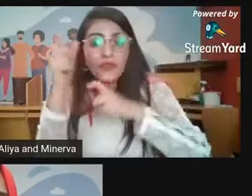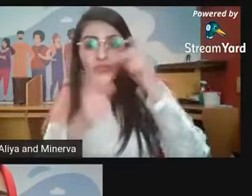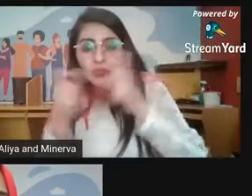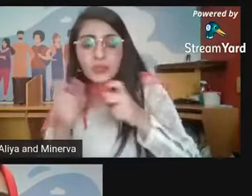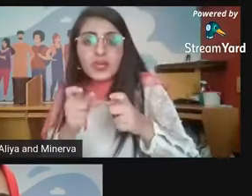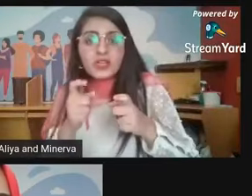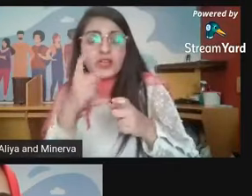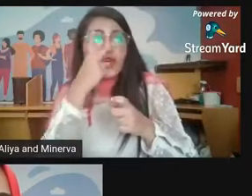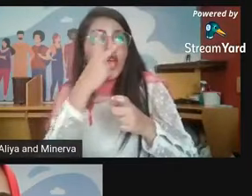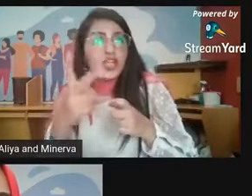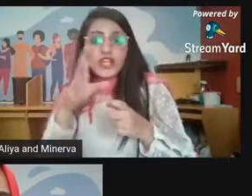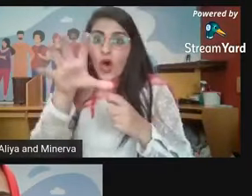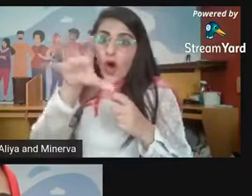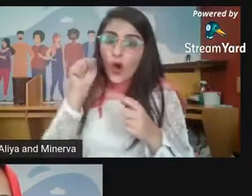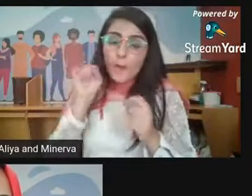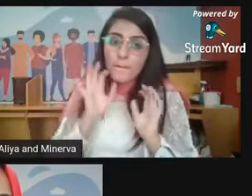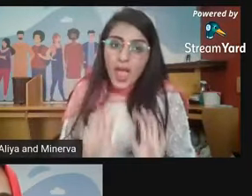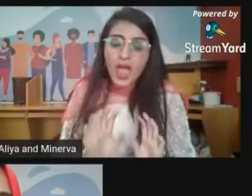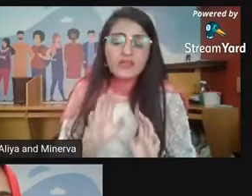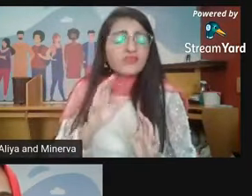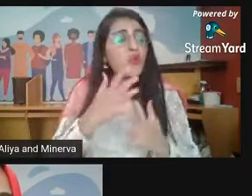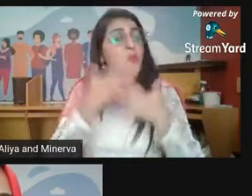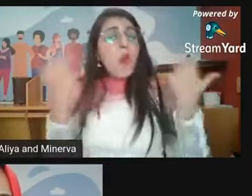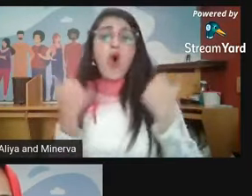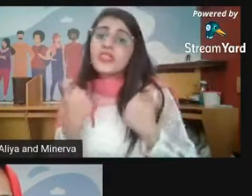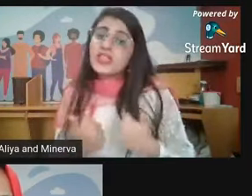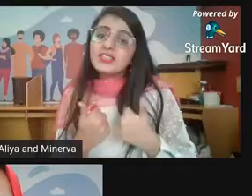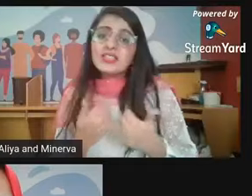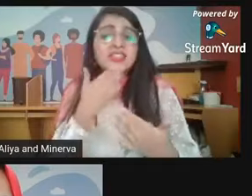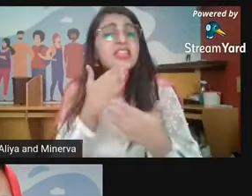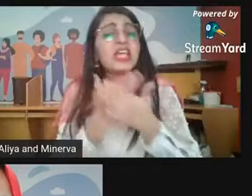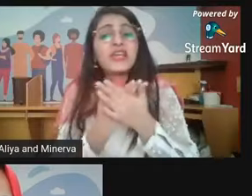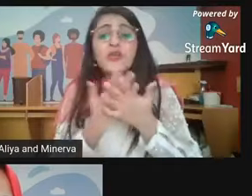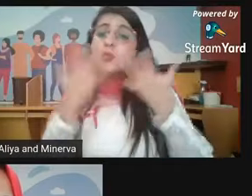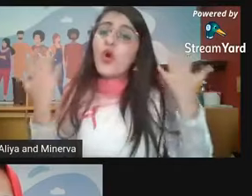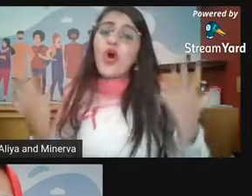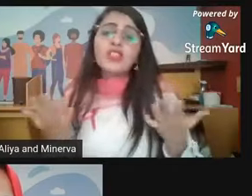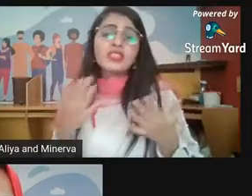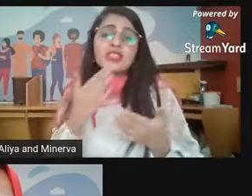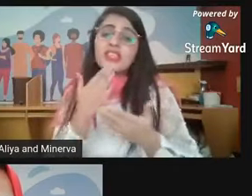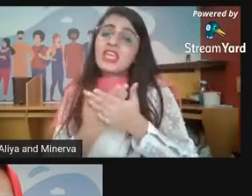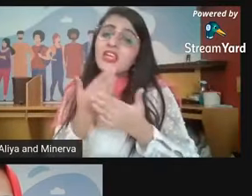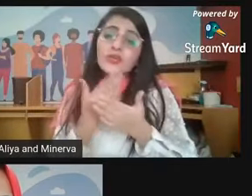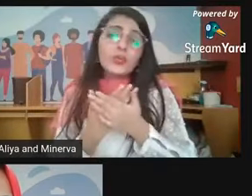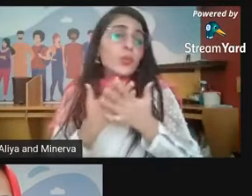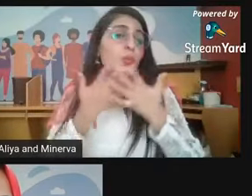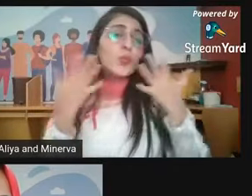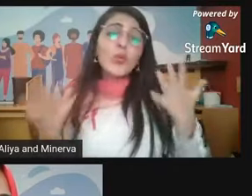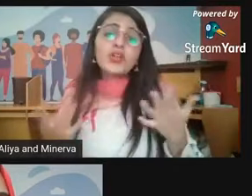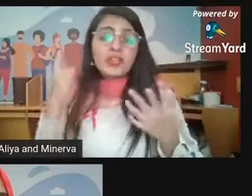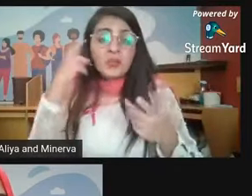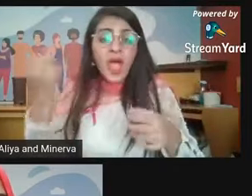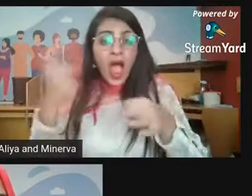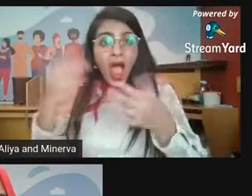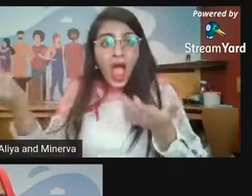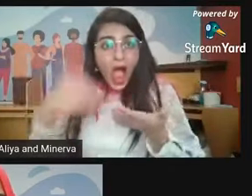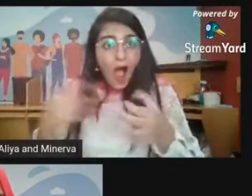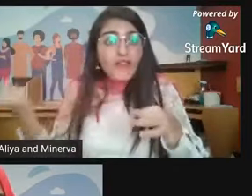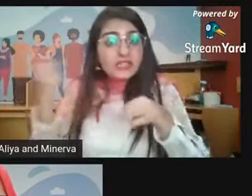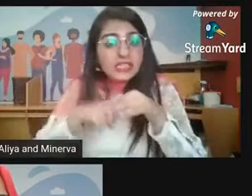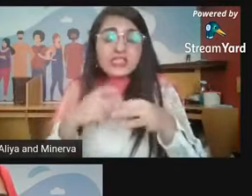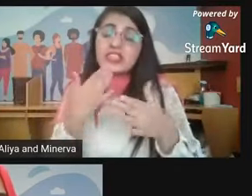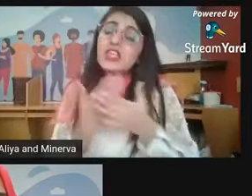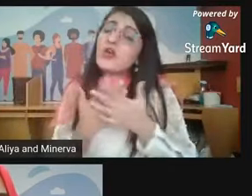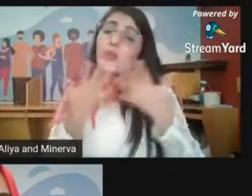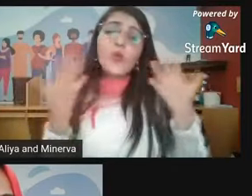ताकि आप उनकी हिम्मत बन सके, दैट्स रियली रियली नाइस. थैंक यू फॉर बीइंग हियर, थैंक यू फॉर बीइंग द पार्ट ऑफ दिस